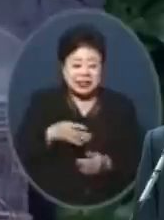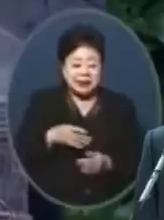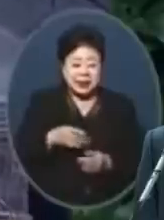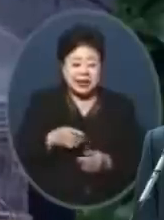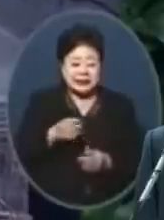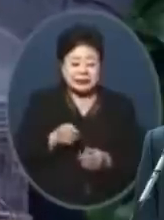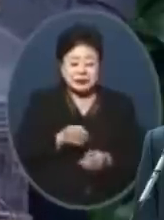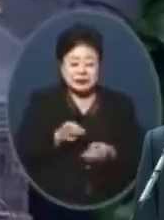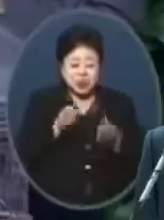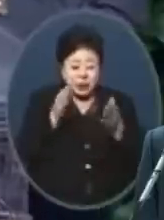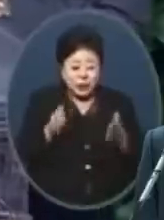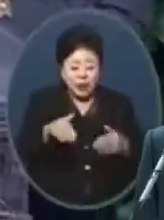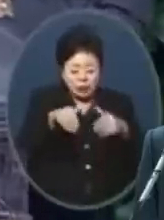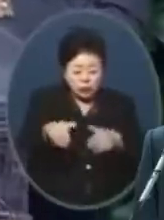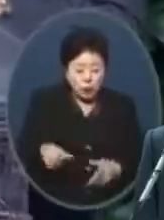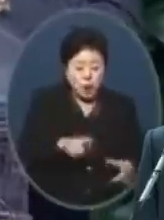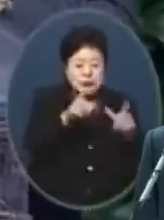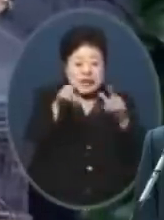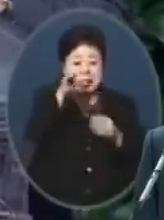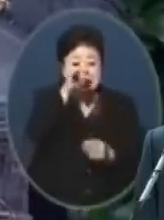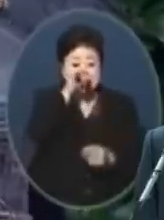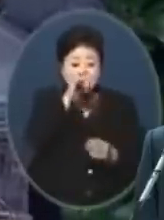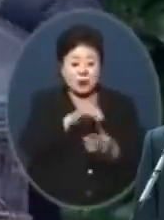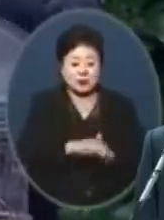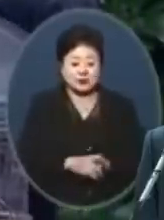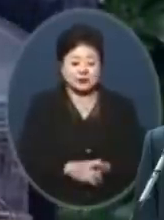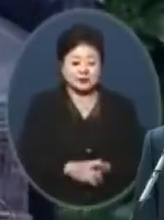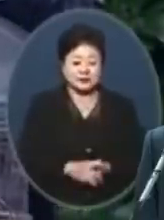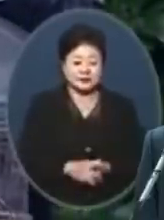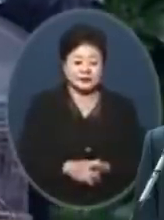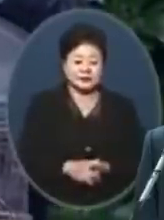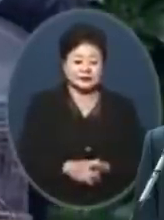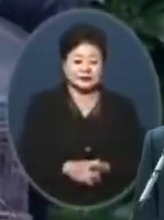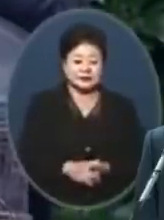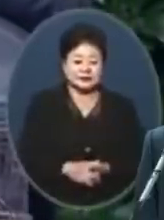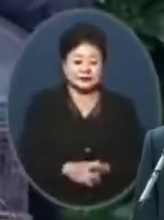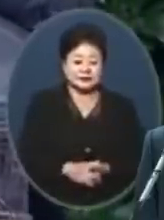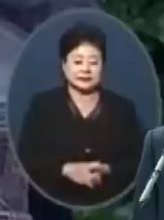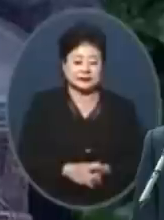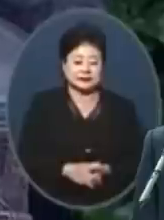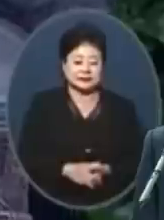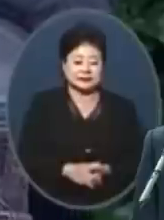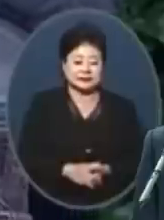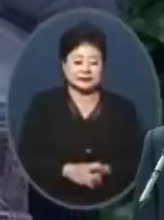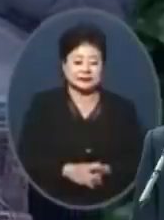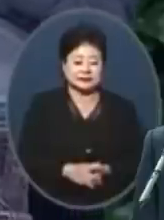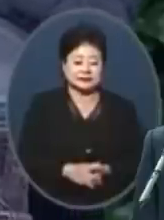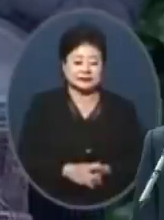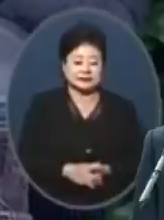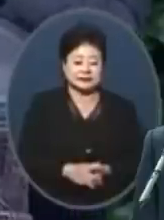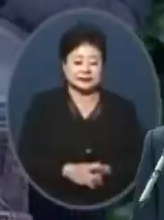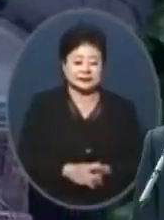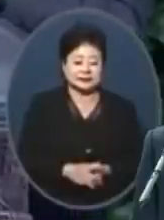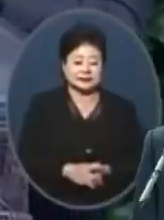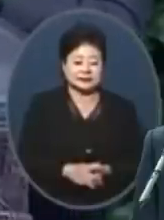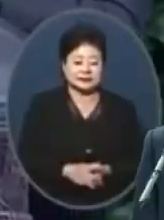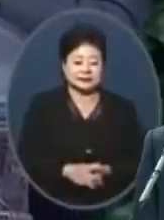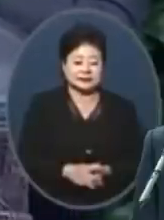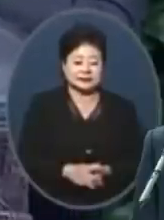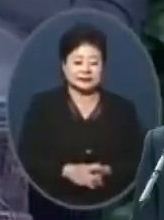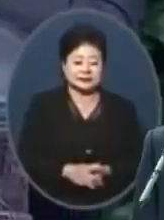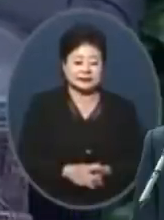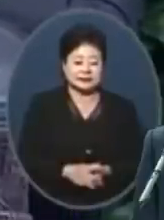430년 동안 종살이 했습니다. For 430 years, the people of Israel were slaves in